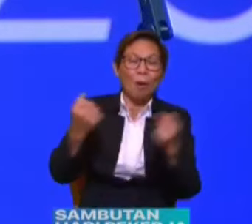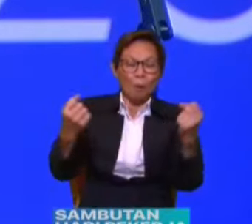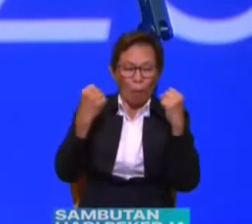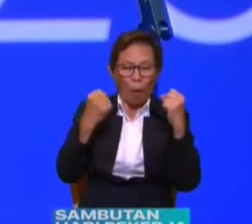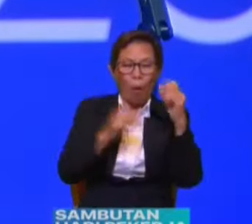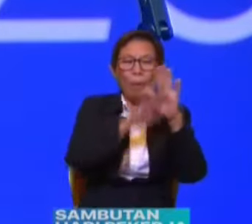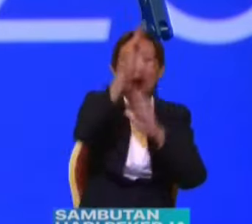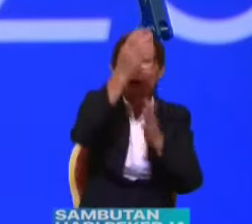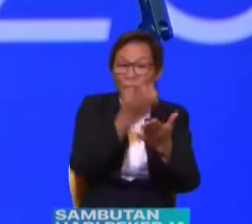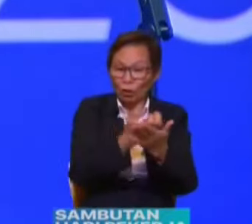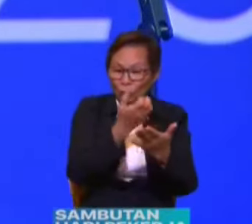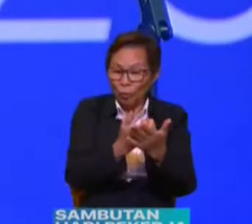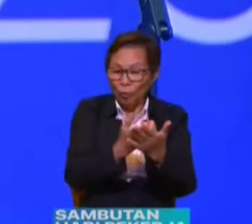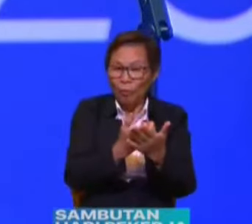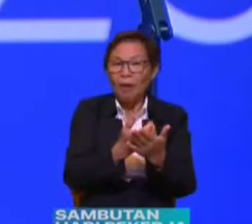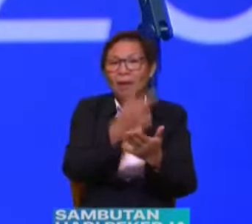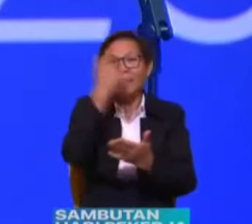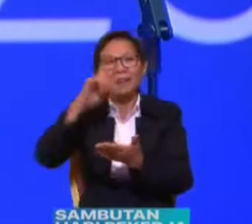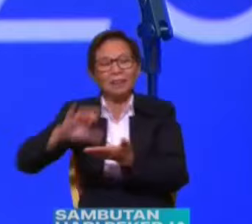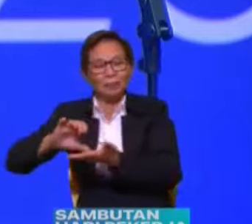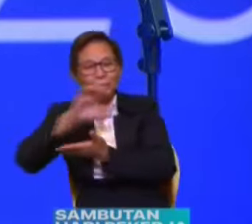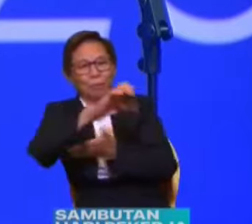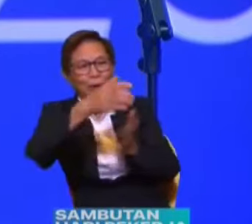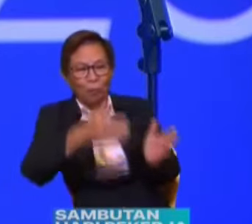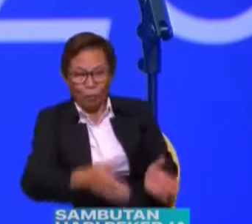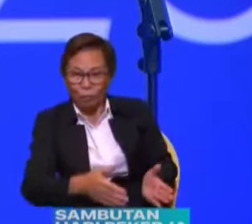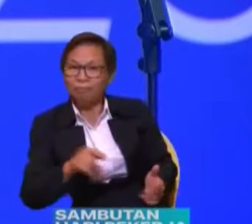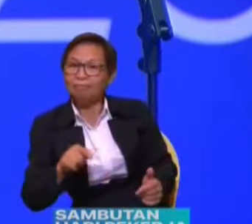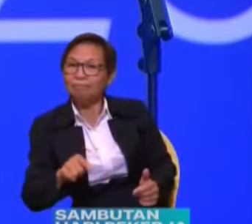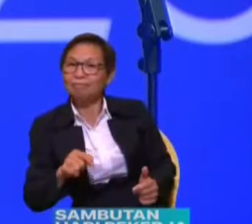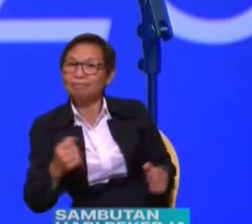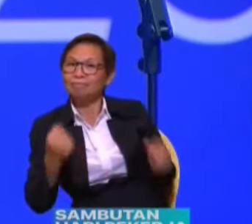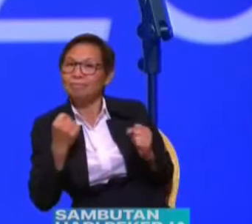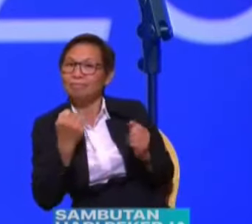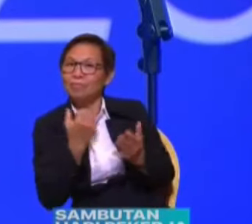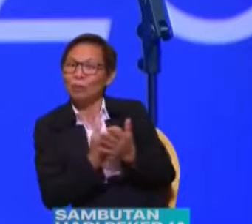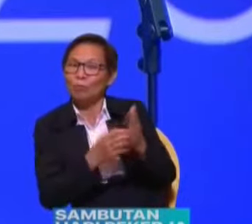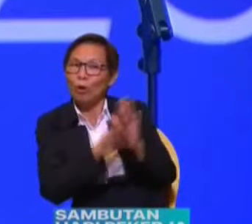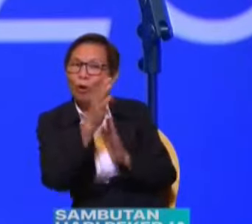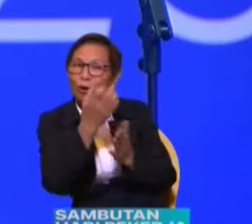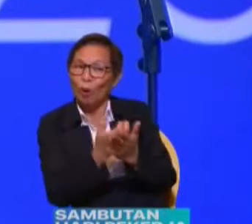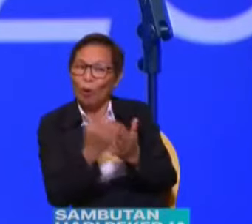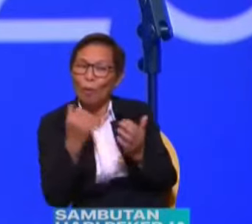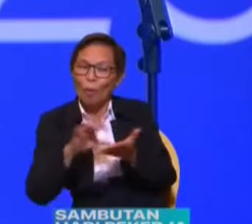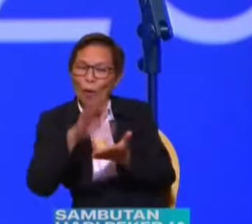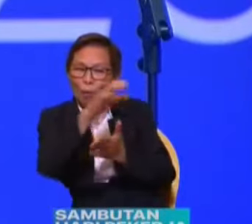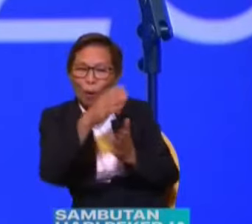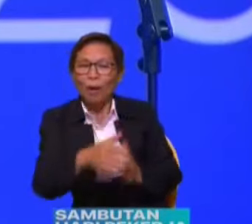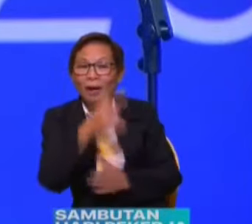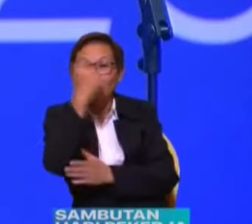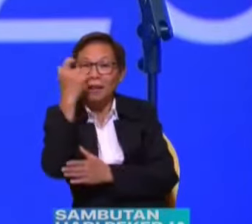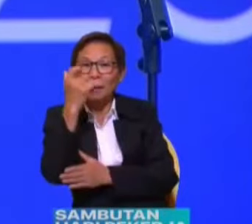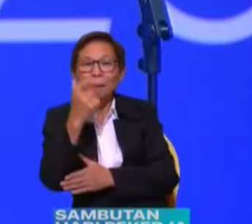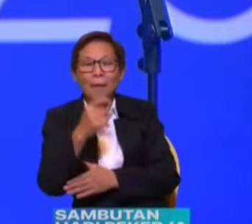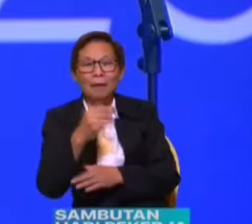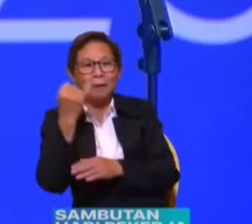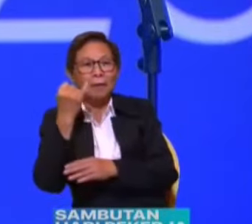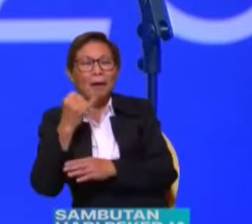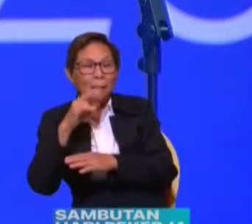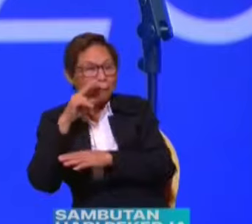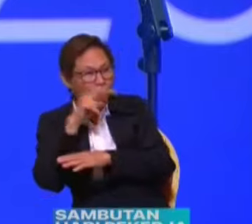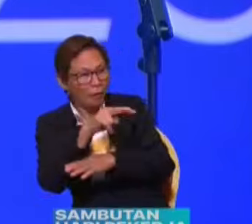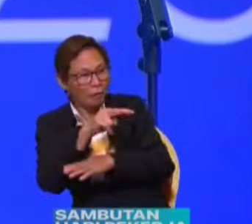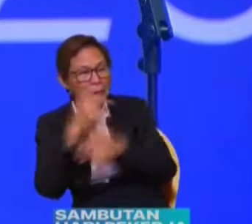pertumbuhan ekonomi kerana pelabur, ya, kerana pandangan dan kecekapan,